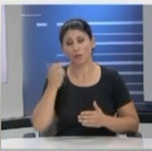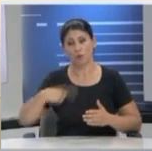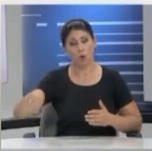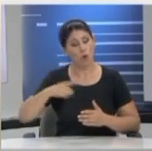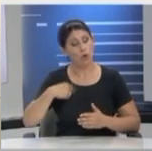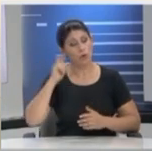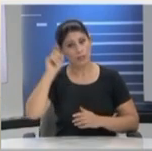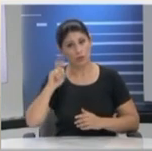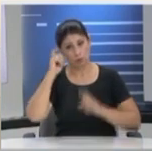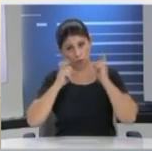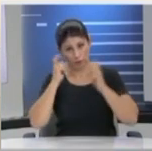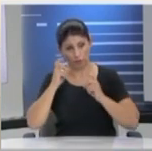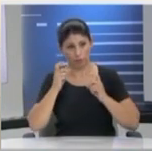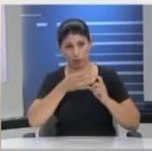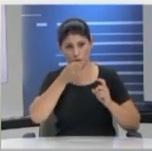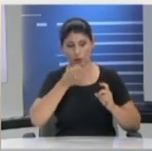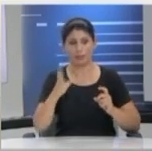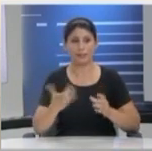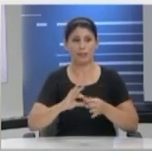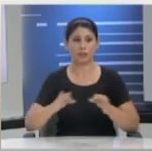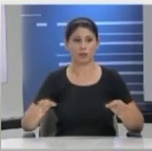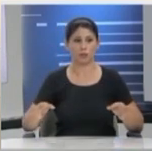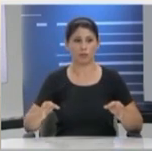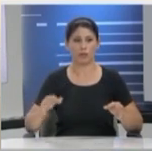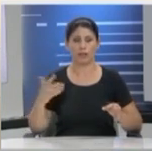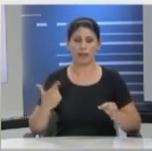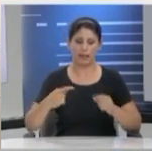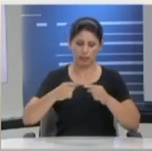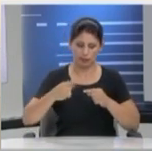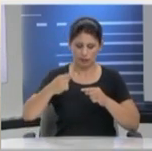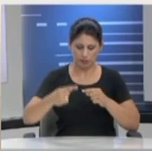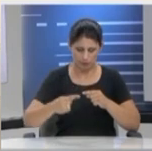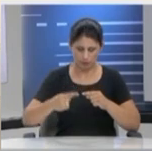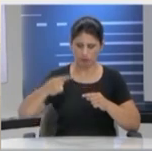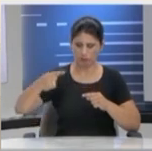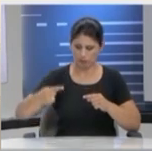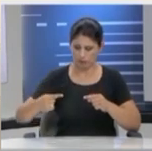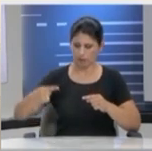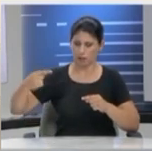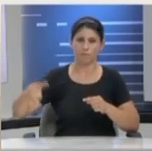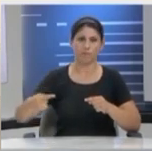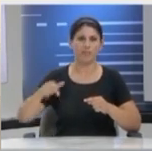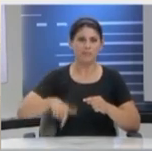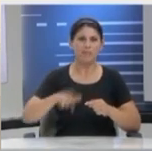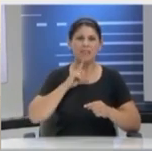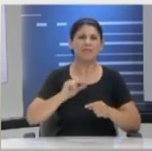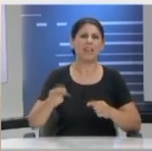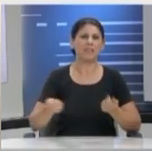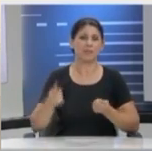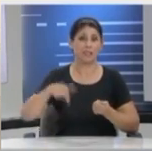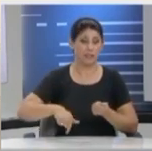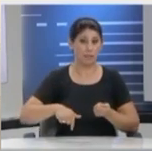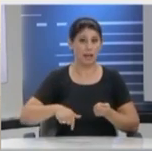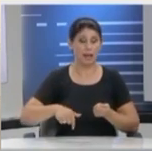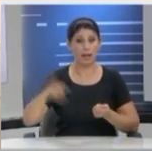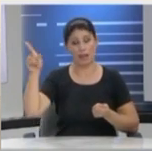σκεφτούμε. Και αναφέρομαι γιατί η ιστορία είναι ένα σπιράλ, ξέρετε, η οποία επαναλαμβάνεται. Σήμερα τα αίτια συμβαίνουν. Σήμερα ο